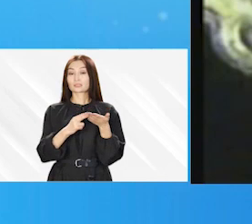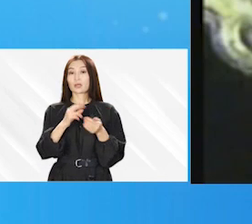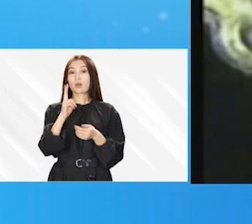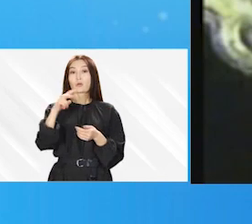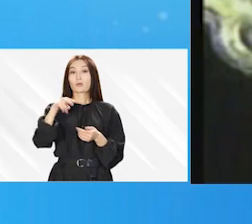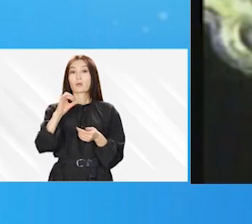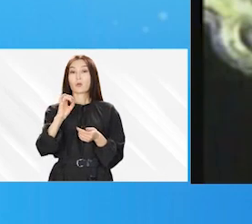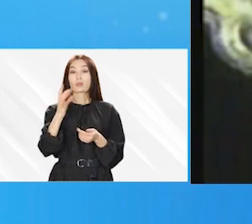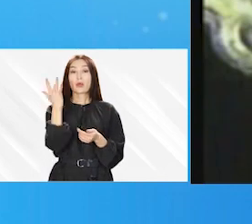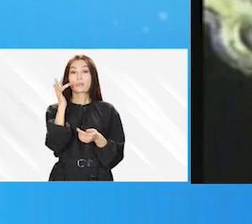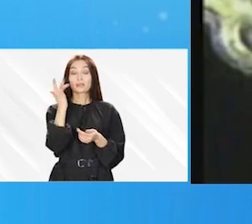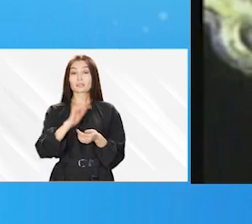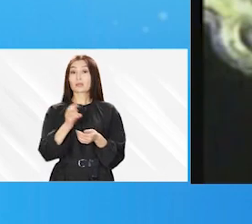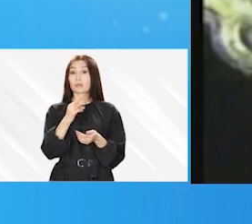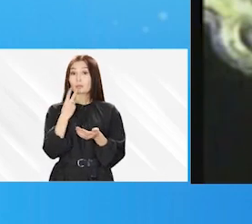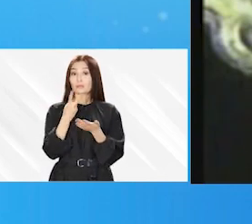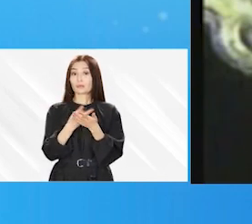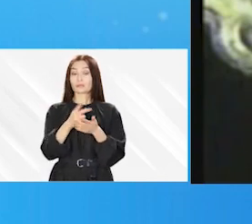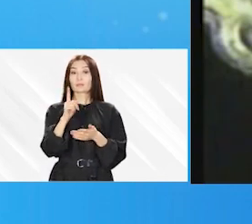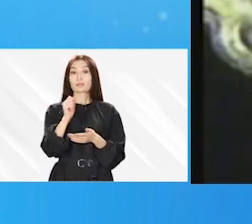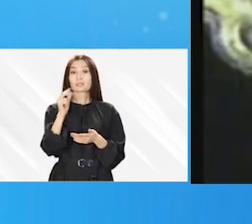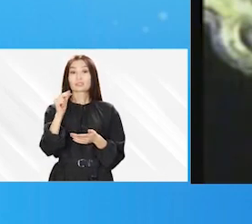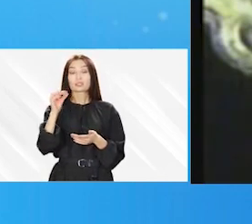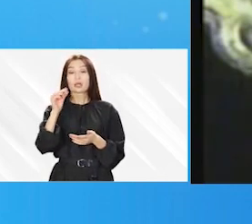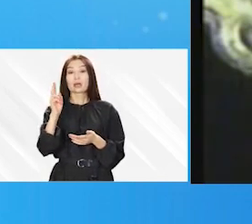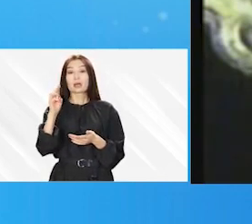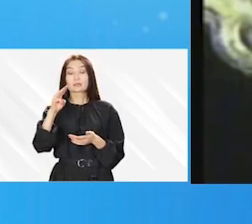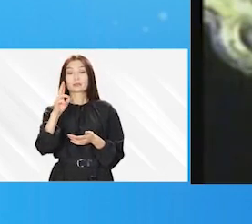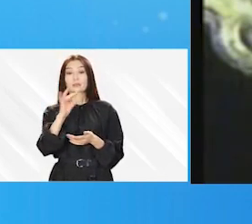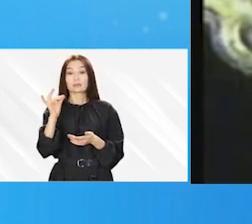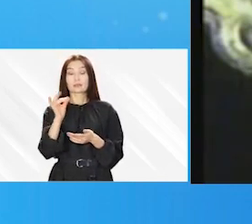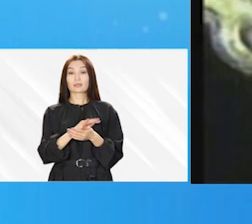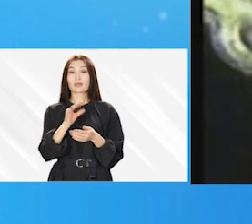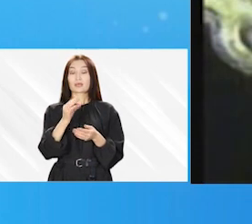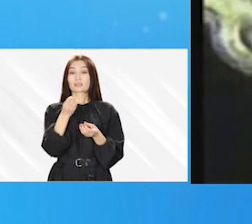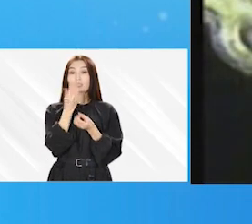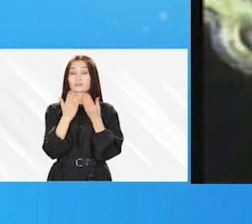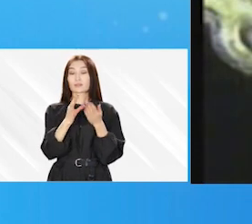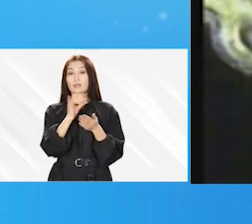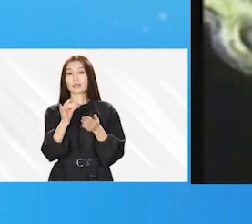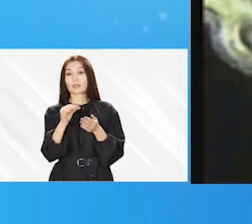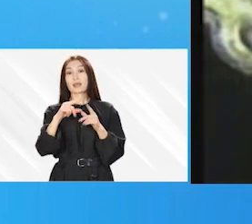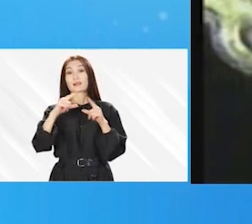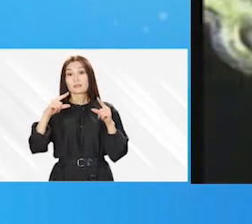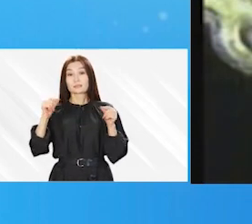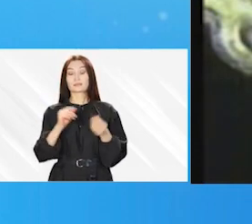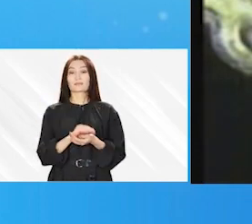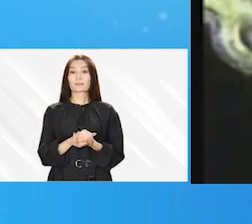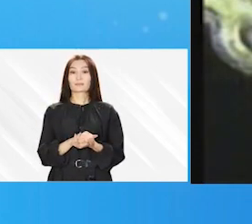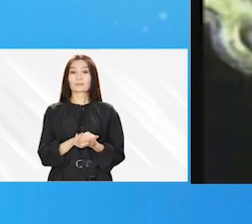клена американского мы видим зачатки соцветий и расположенные над ними зачатки листьев